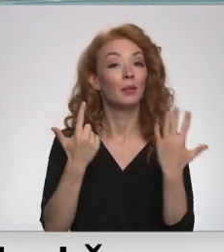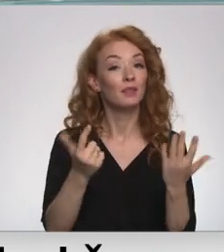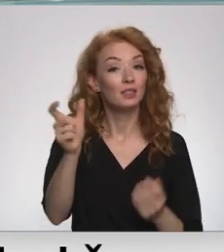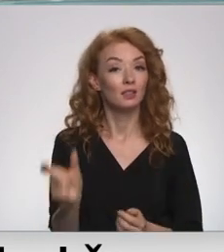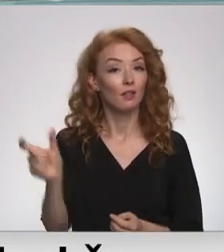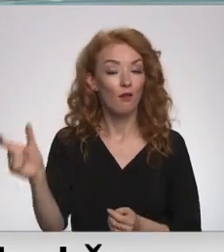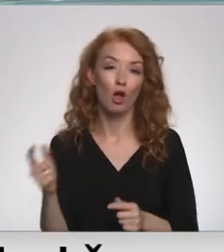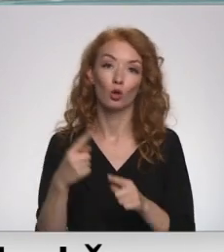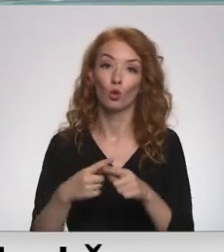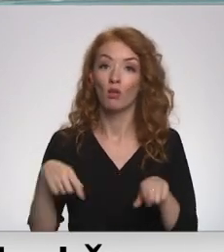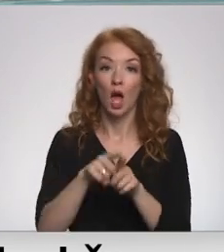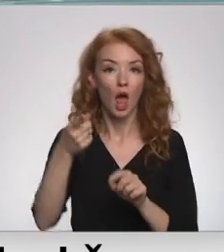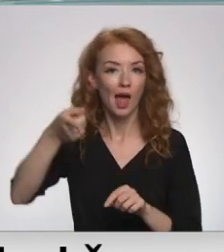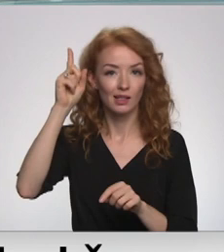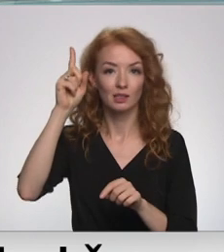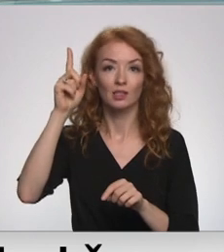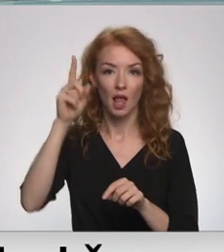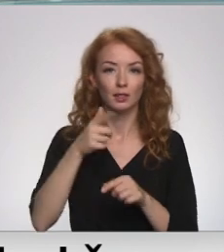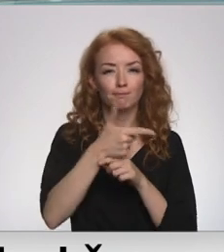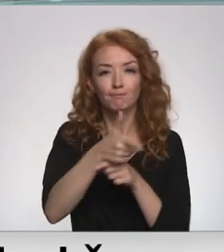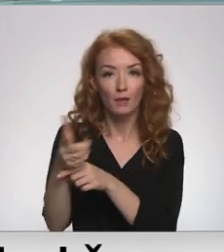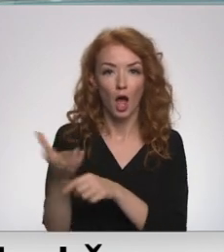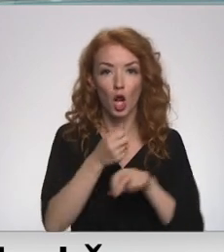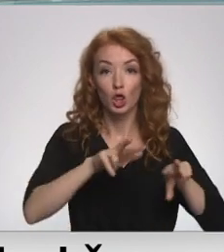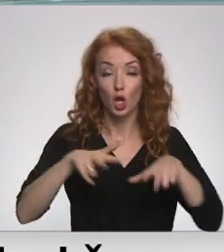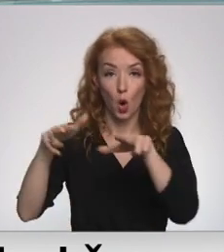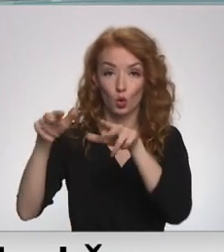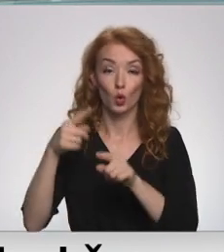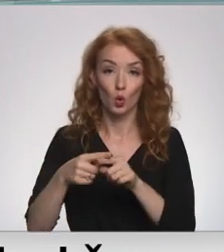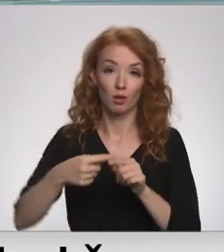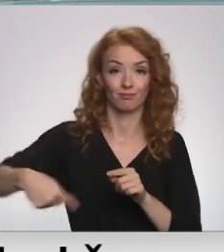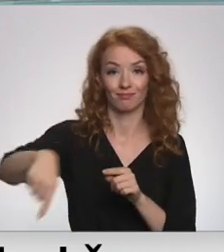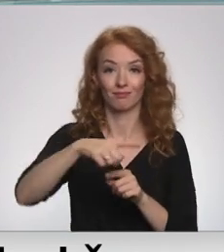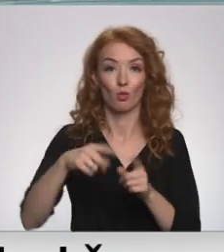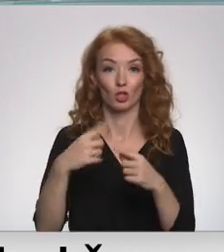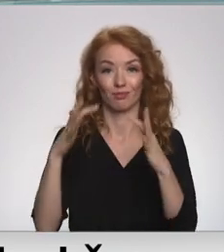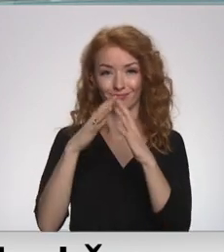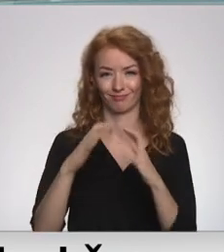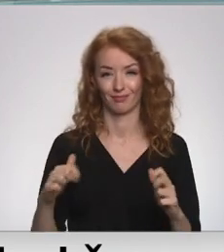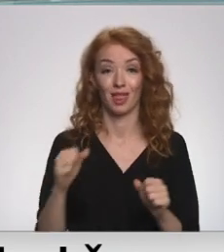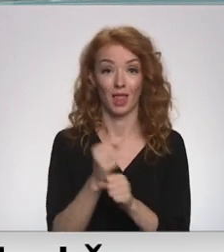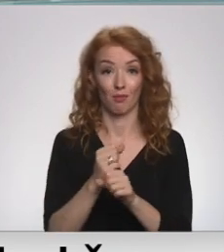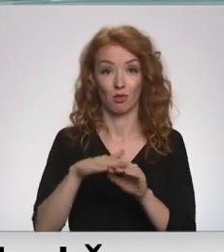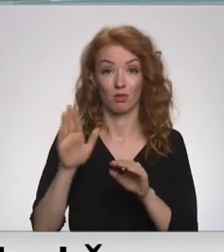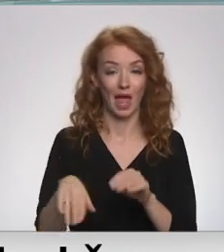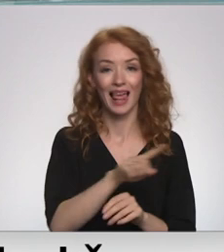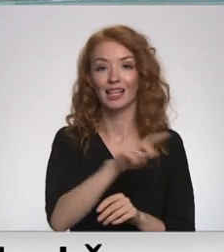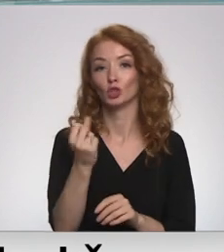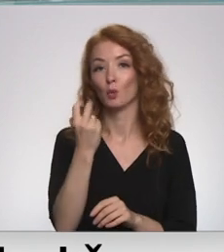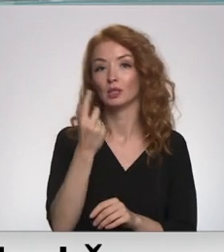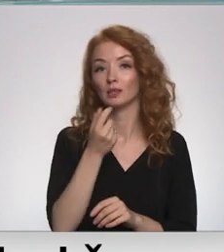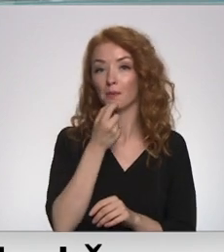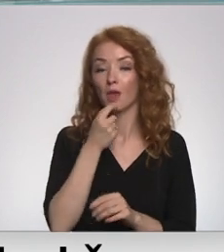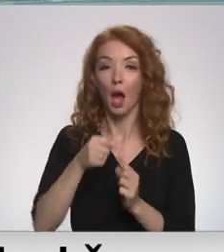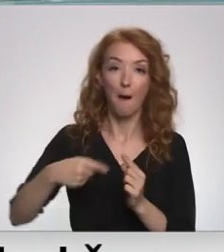liekti vairāki dronu lidojumi. Un saistībā ar uzvaras parka esošā pieminekļa kompleksa demontāžas darbiem līdz 12. septembrim